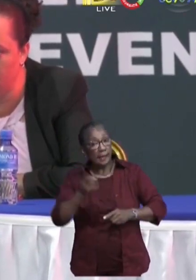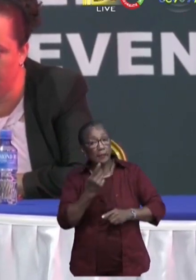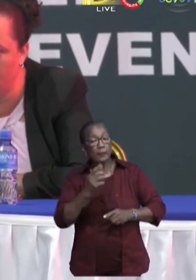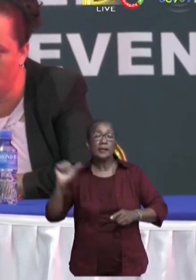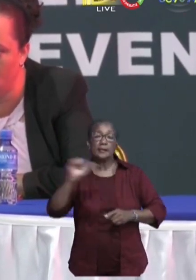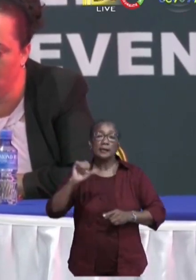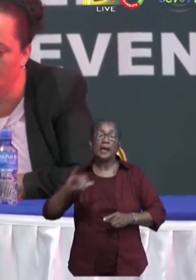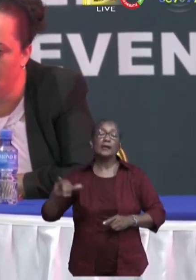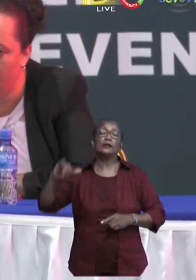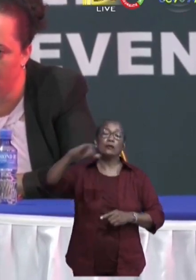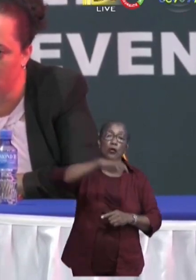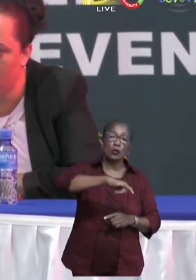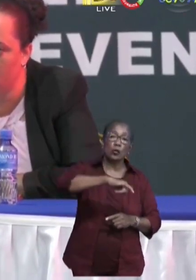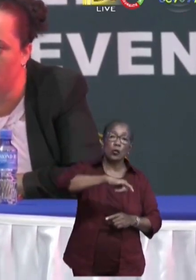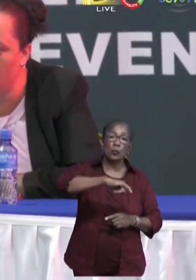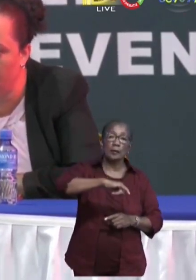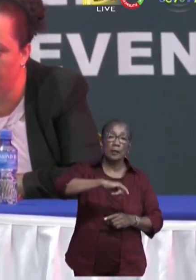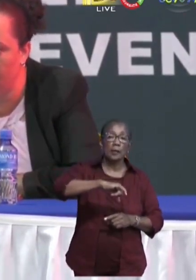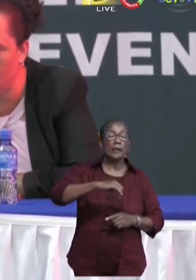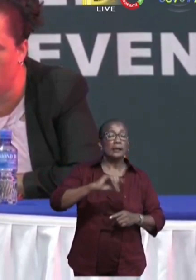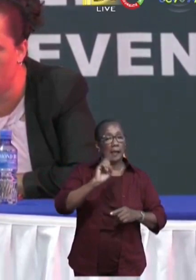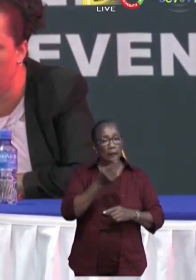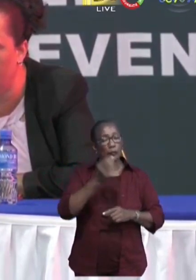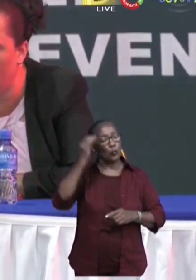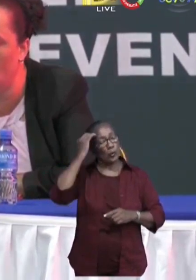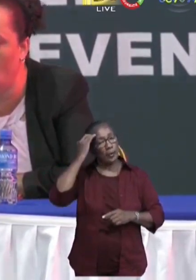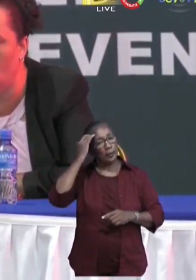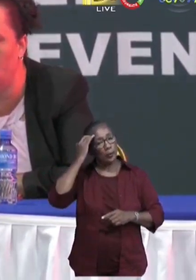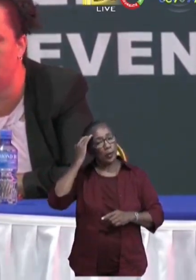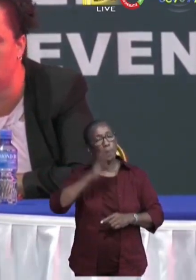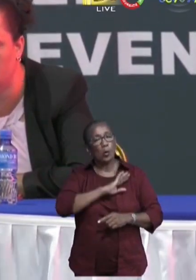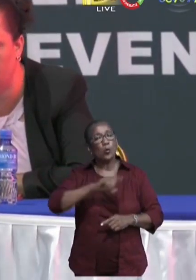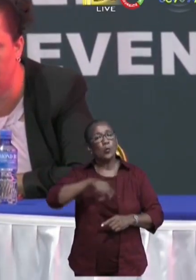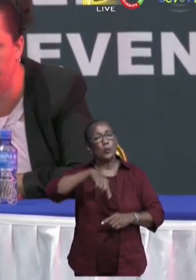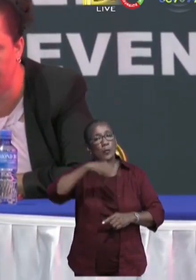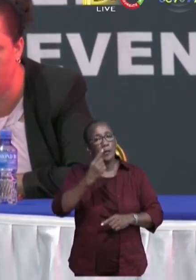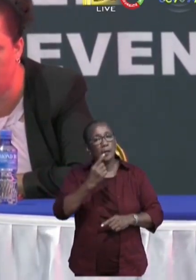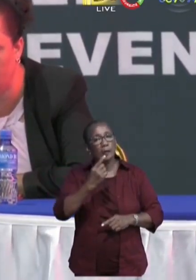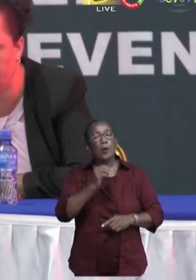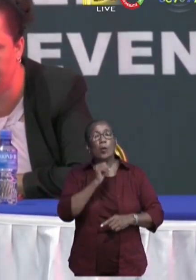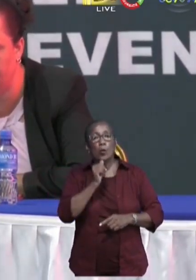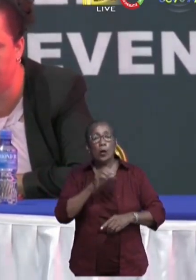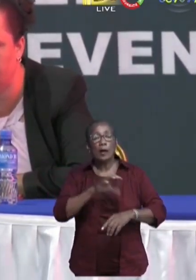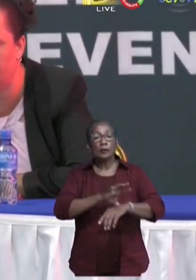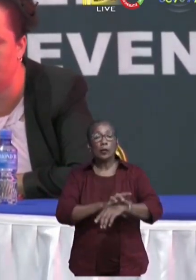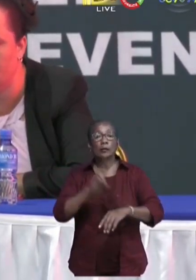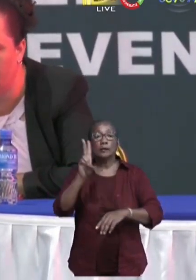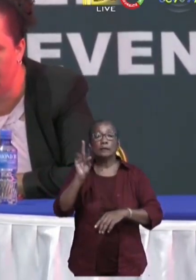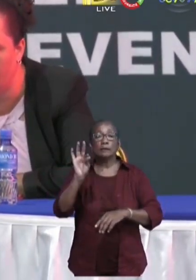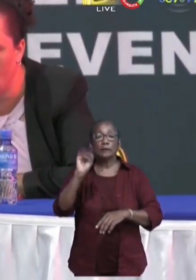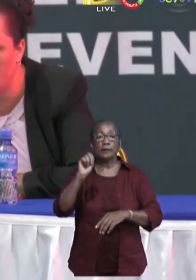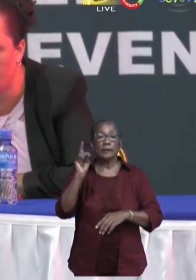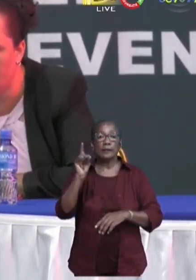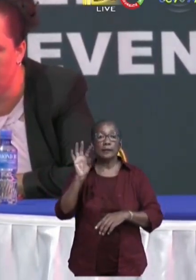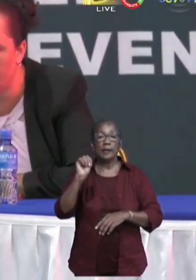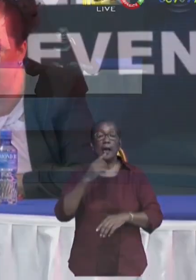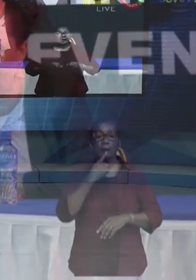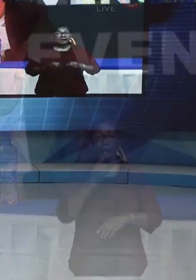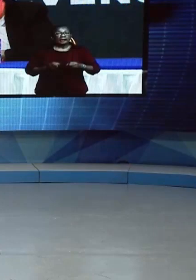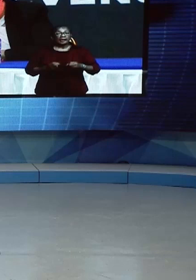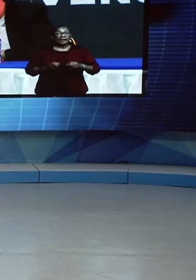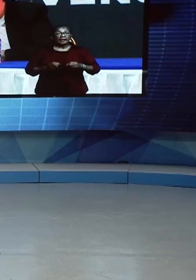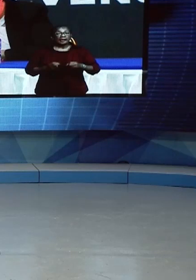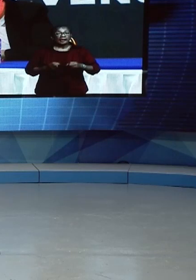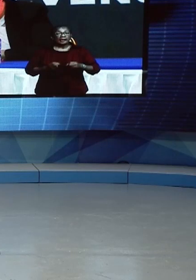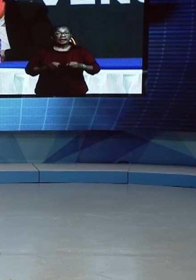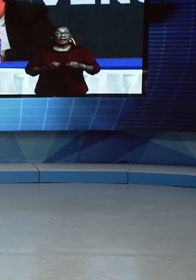overheid. Overheidsquarantaine is een van de voorwaarden voor Surinaamse burgers in het buitenland die terug naar huis willen. Daarom